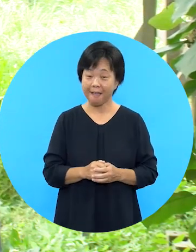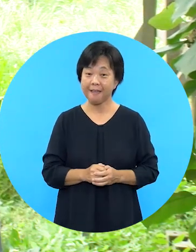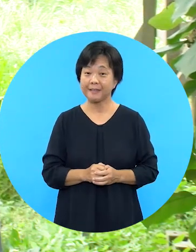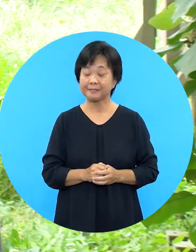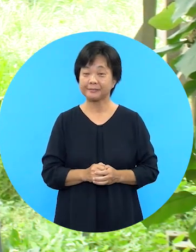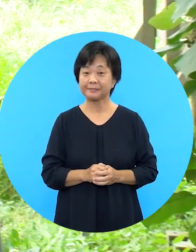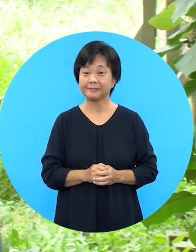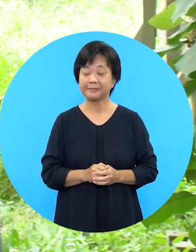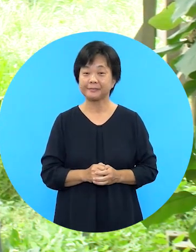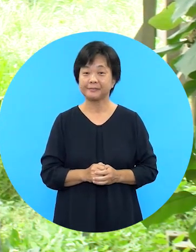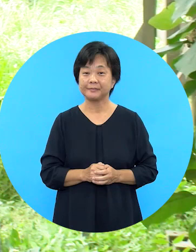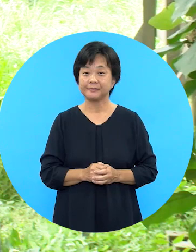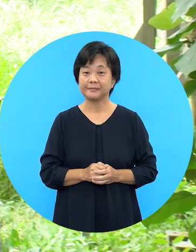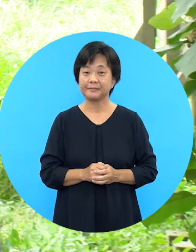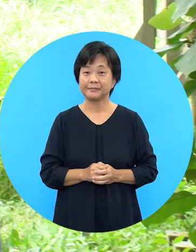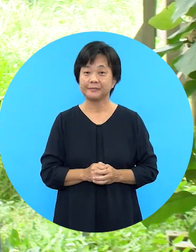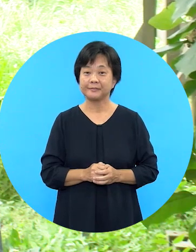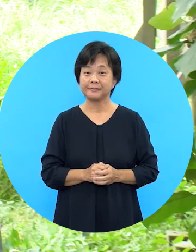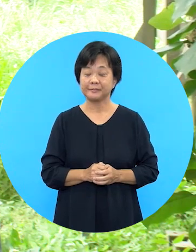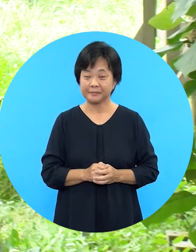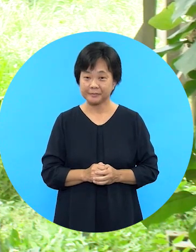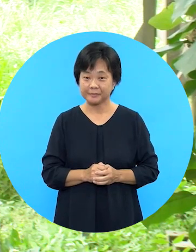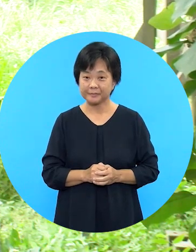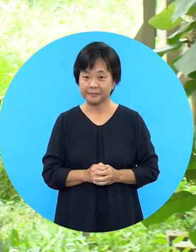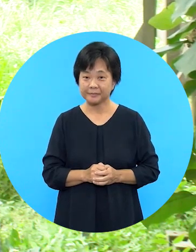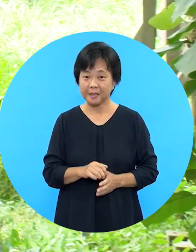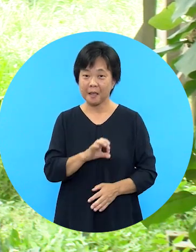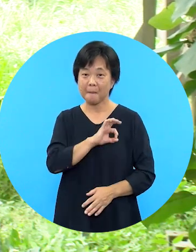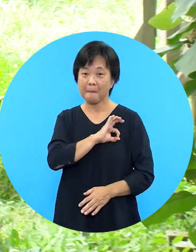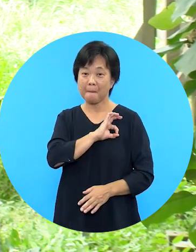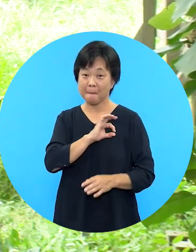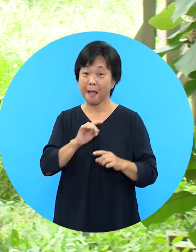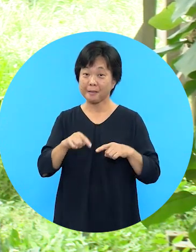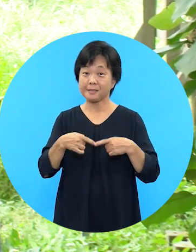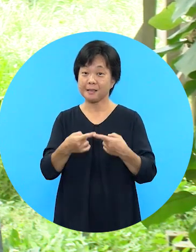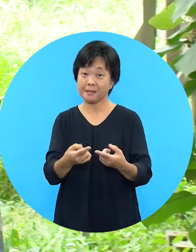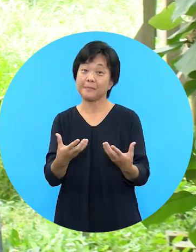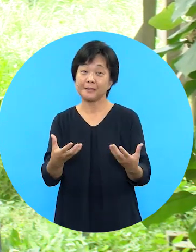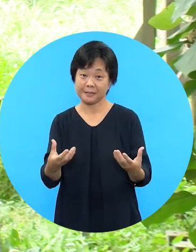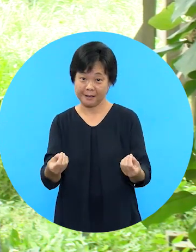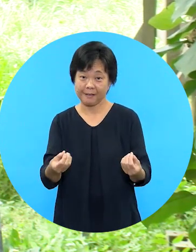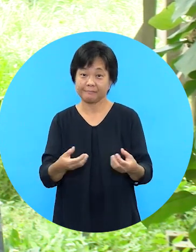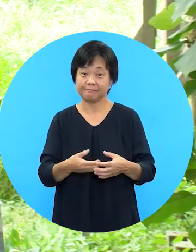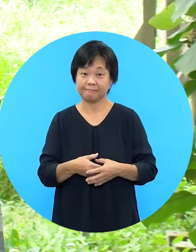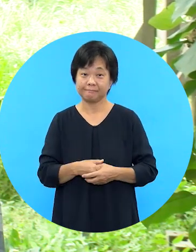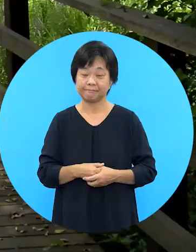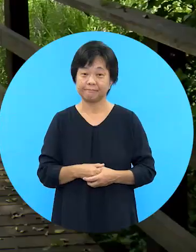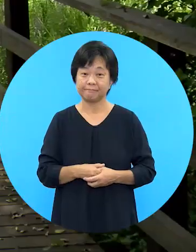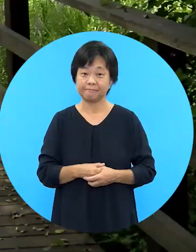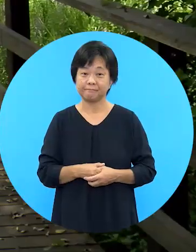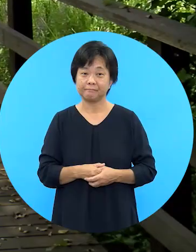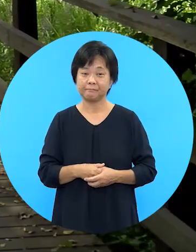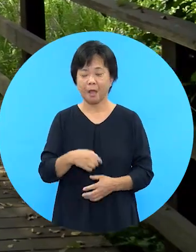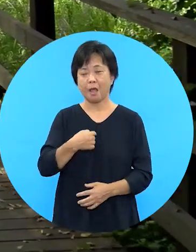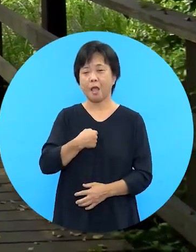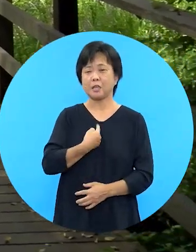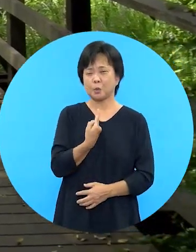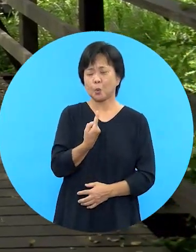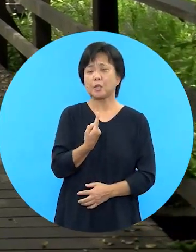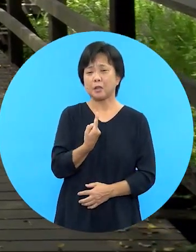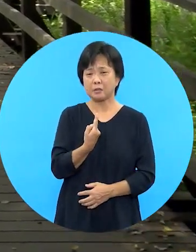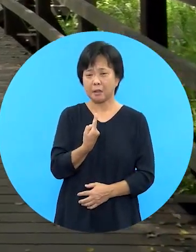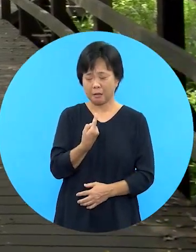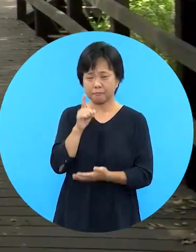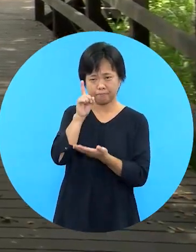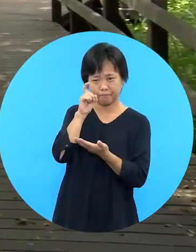になることがあって、まあそれがきっかけで会に入会してという感じですかね。一人でやってるとね、どう